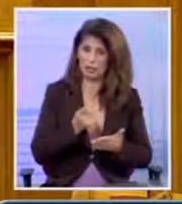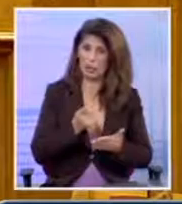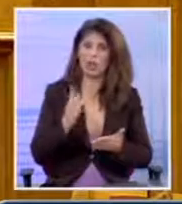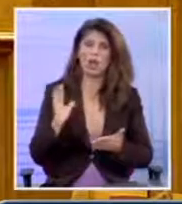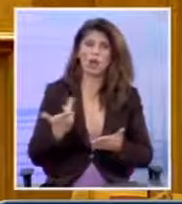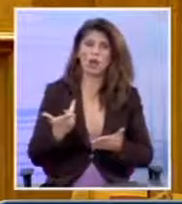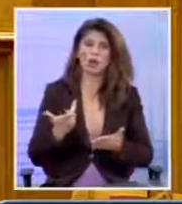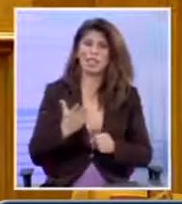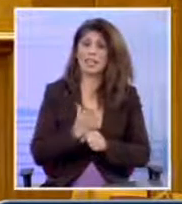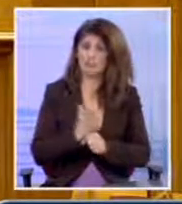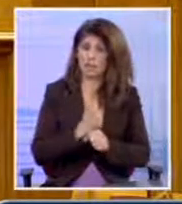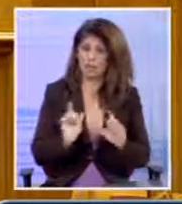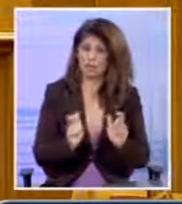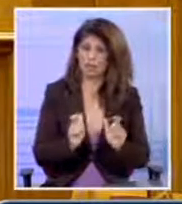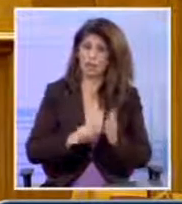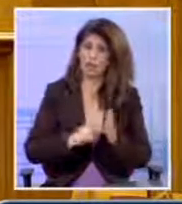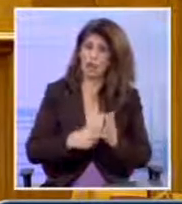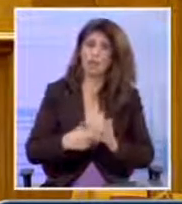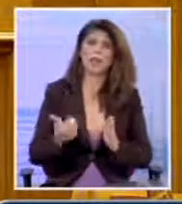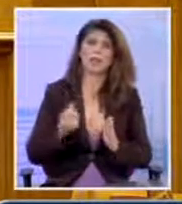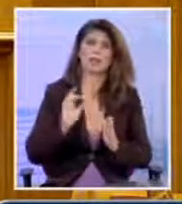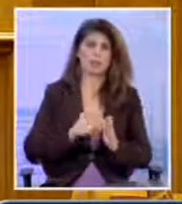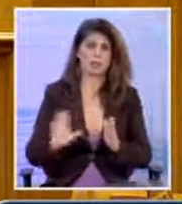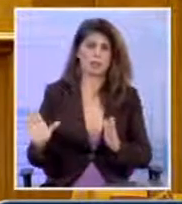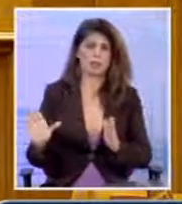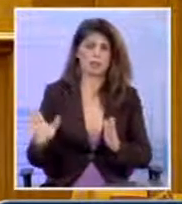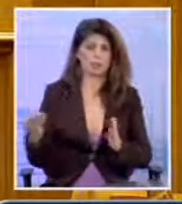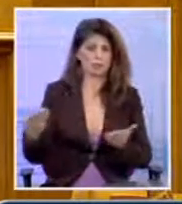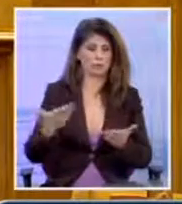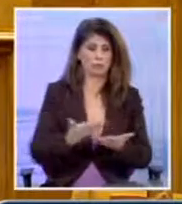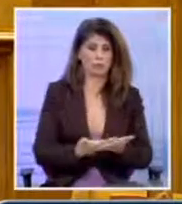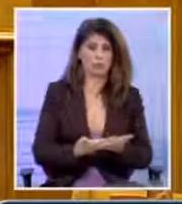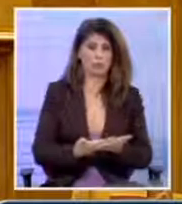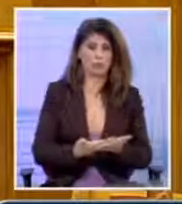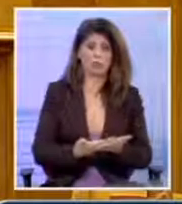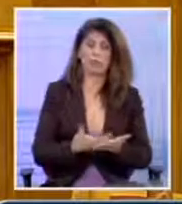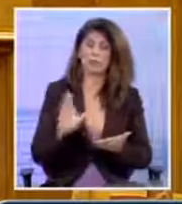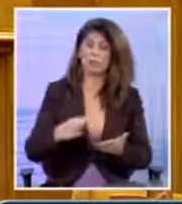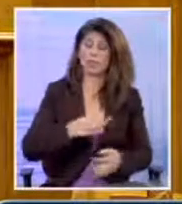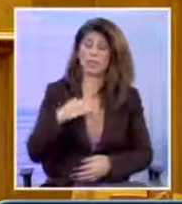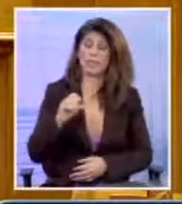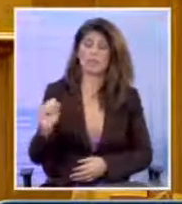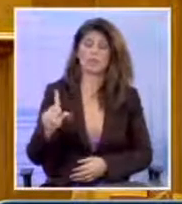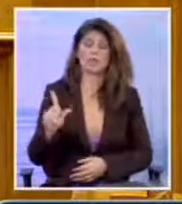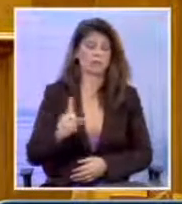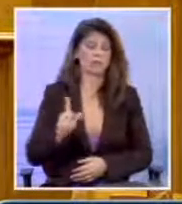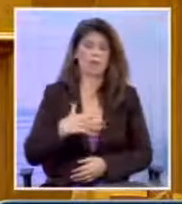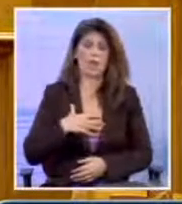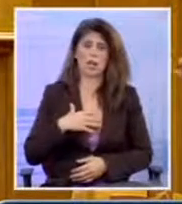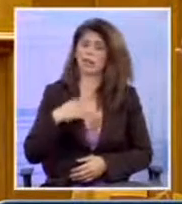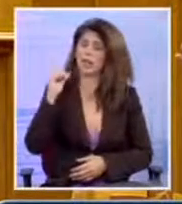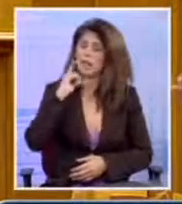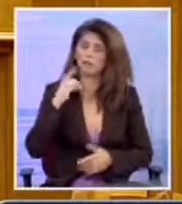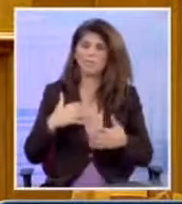ότι καταστρεφόμαστε οικονομικά, δεν γίνεται τίποτα. Να, θα σας καταθέσω. Κύριε Σταϊκούρα, μην αγχώνεστε. Καταλαβαίνω